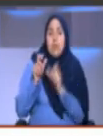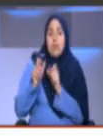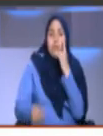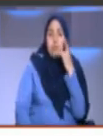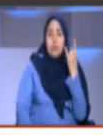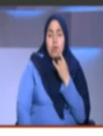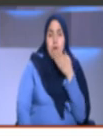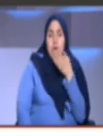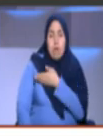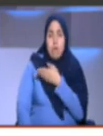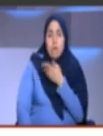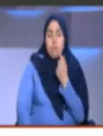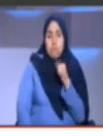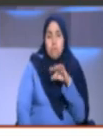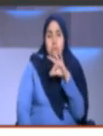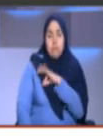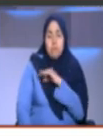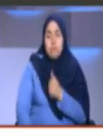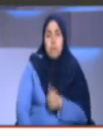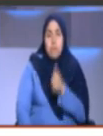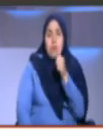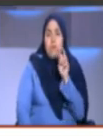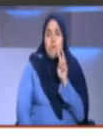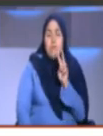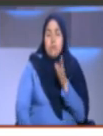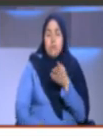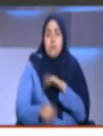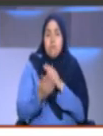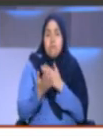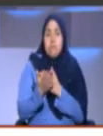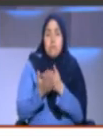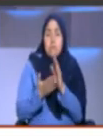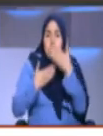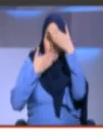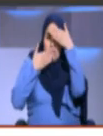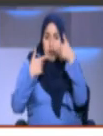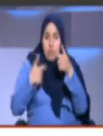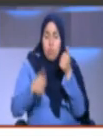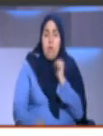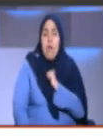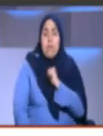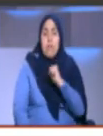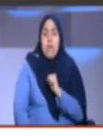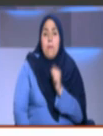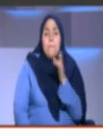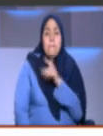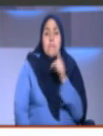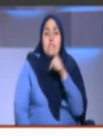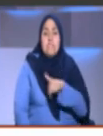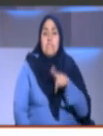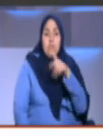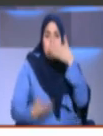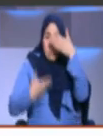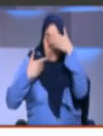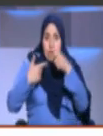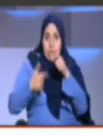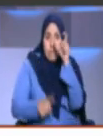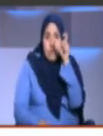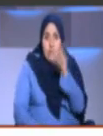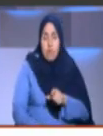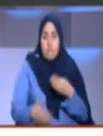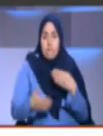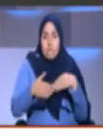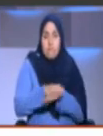وضحوا الإرهاب وقتلوا 126 إرهابي كنسوا أرض الوطن وحاولوا